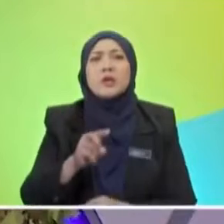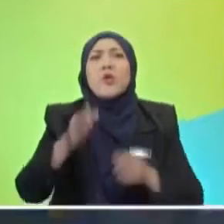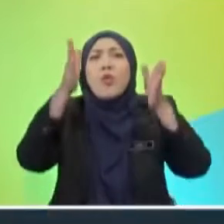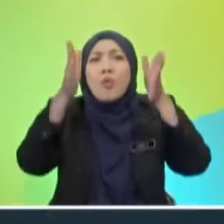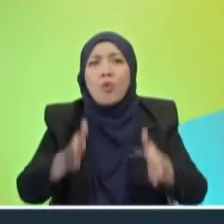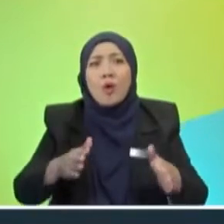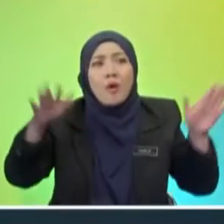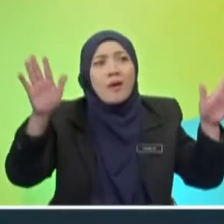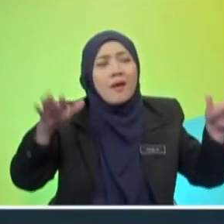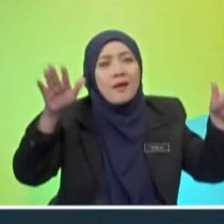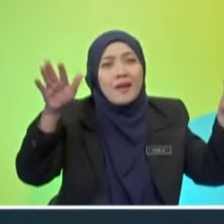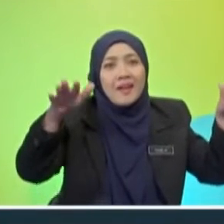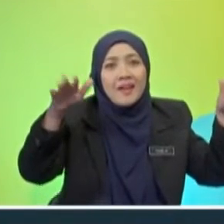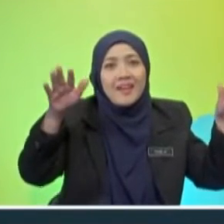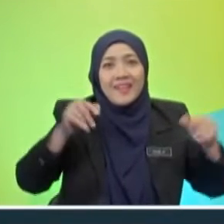tersebut?